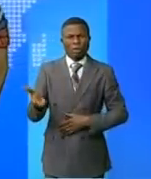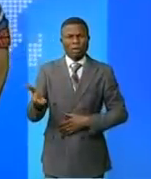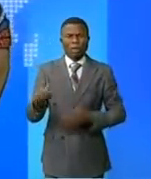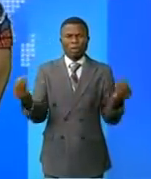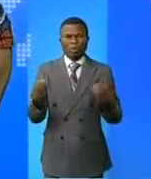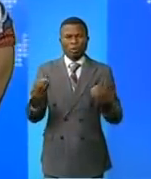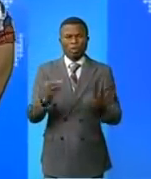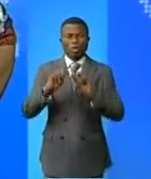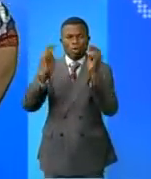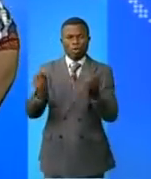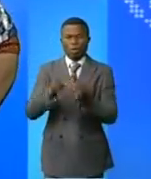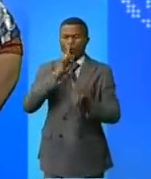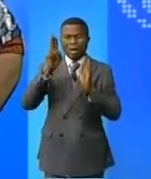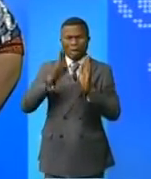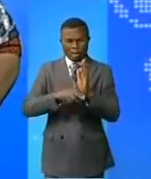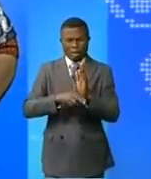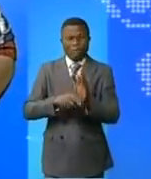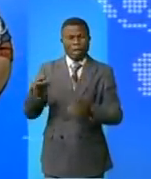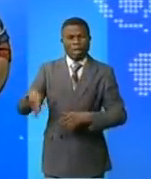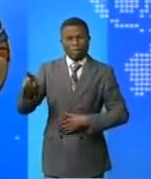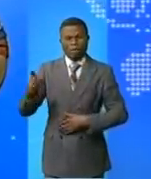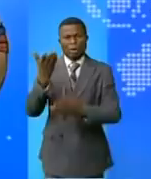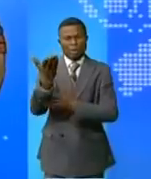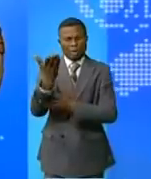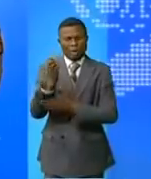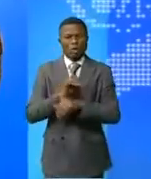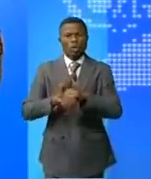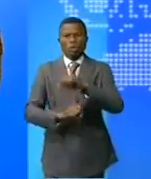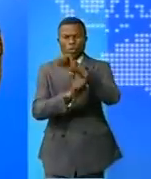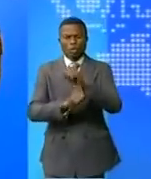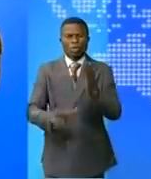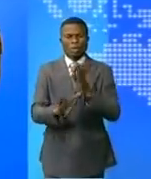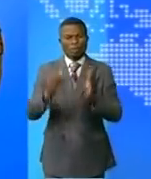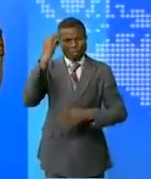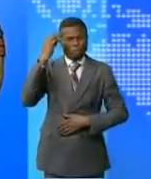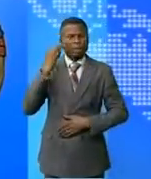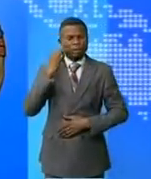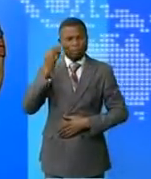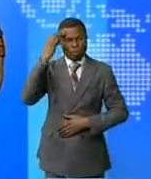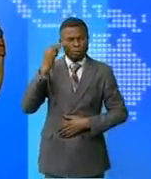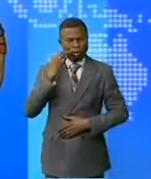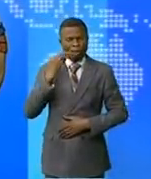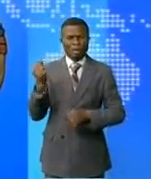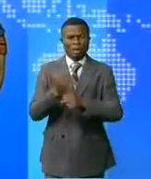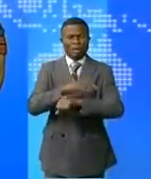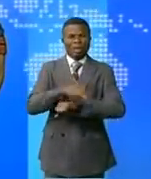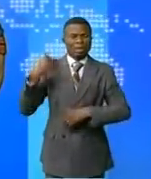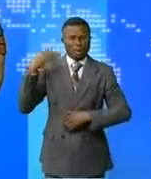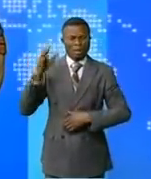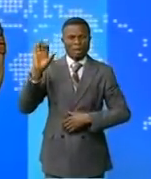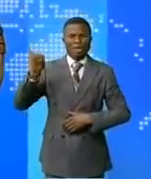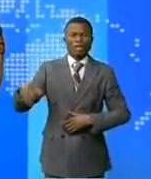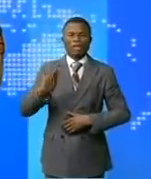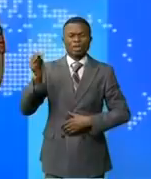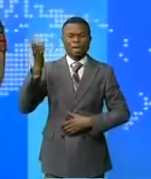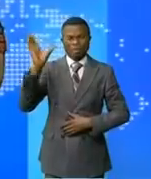pourquoi le caucus des parlementaires de cette province sollicite l'apport du vice-premier ministre, ministre de la fonction publique, Jean-Pierre Liaou,